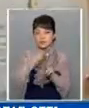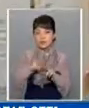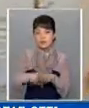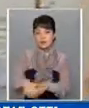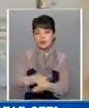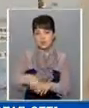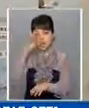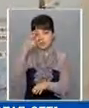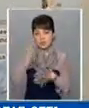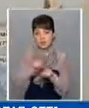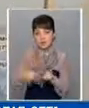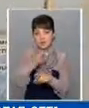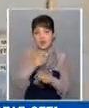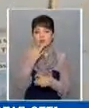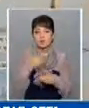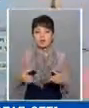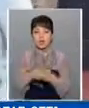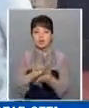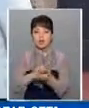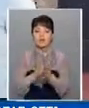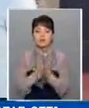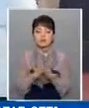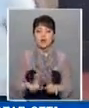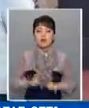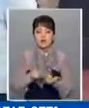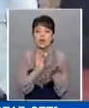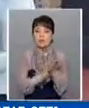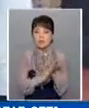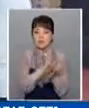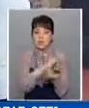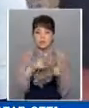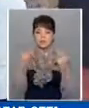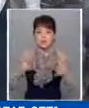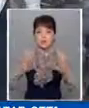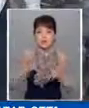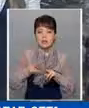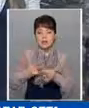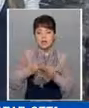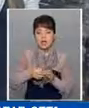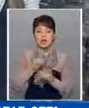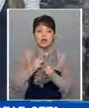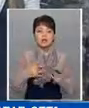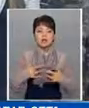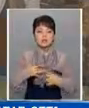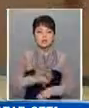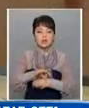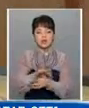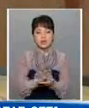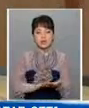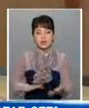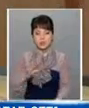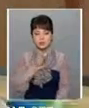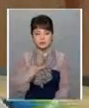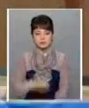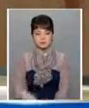дамытуға қосқан үлесі үшін ұлттық арнада марапатталды. Мерекелік кештің соңы төтенше жағдайлар қызметкерлерінің концертіне ұласты.